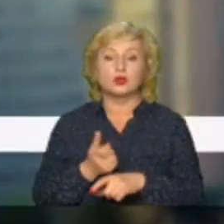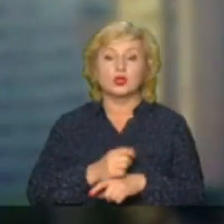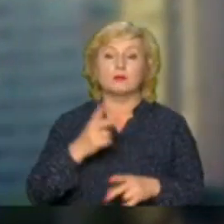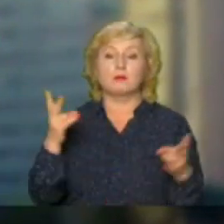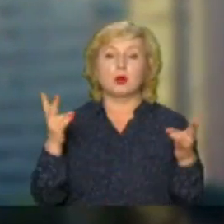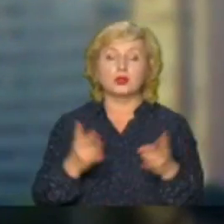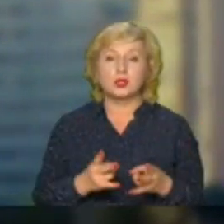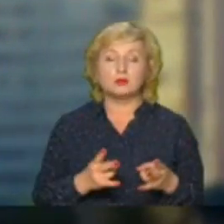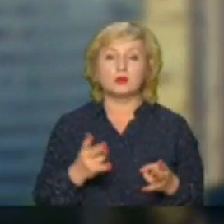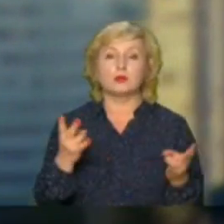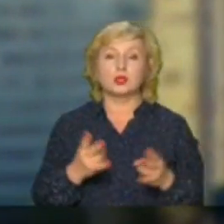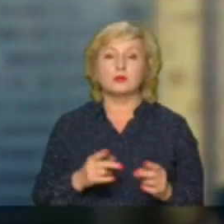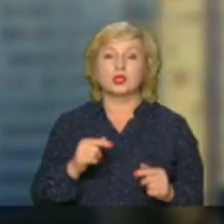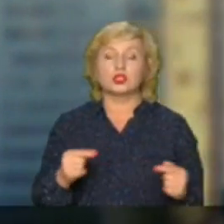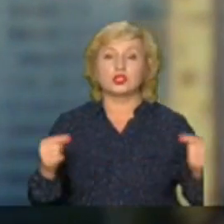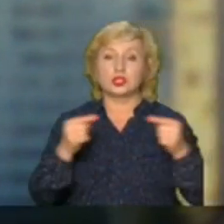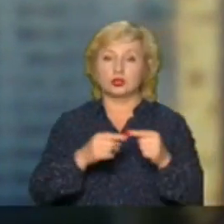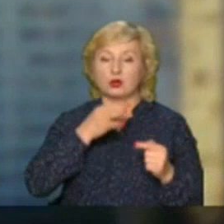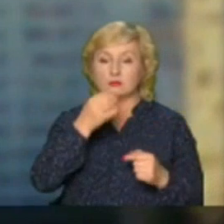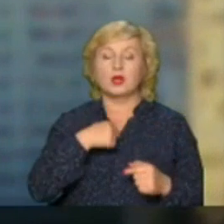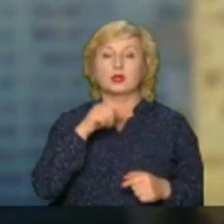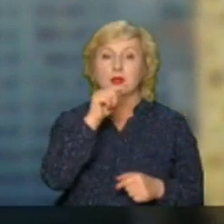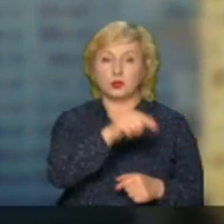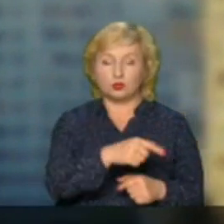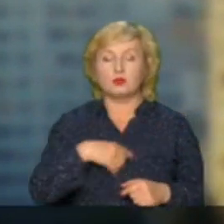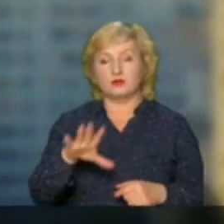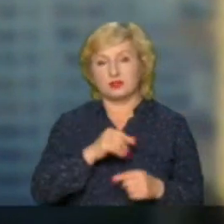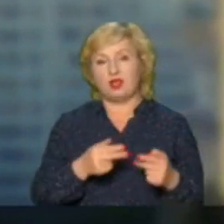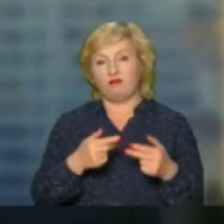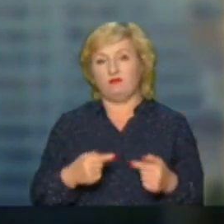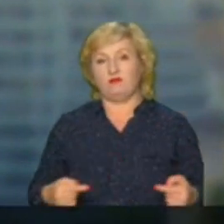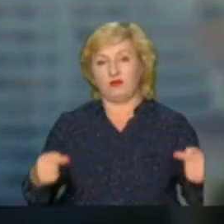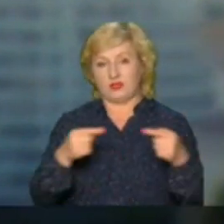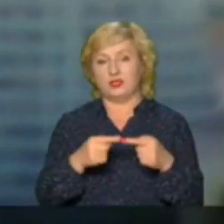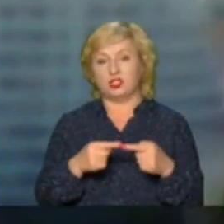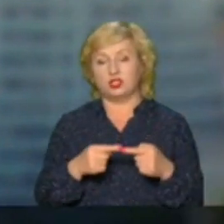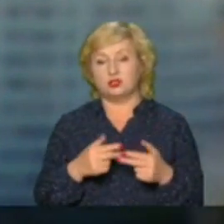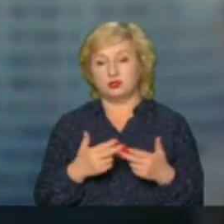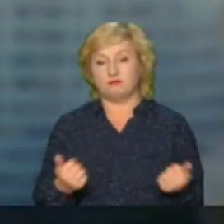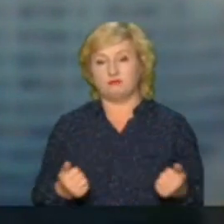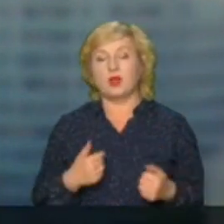потрібно іноді дійсно чітко казати, ми йдемо туди, все, ми визначилися,